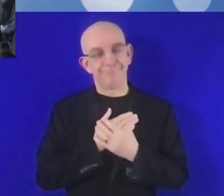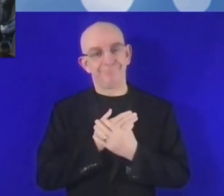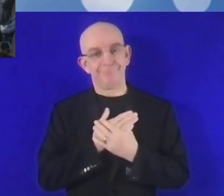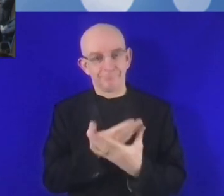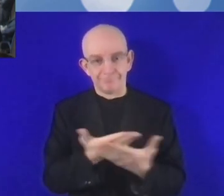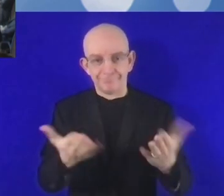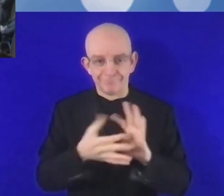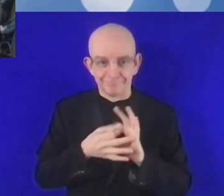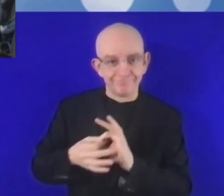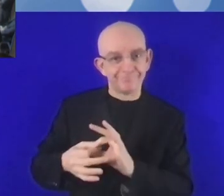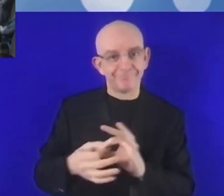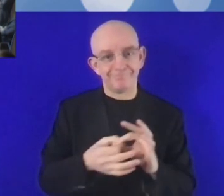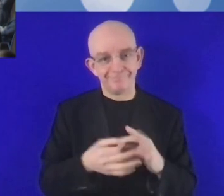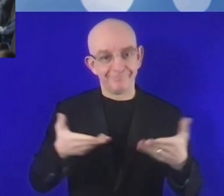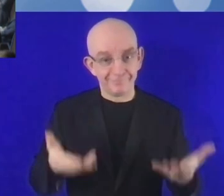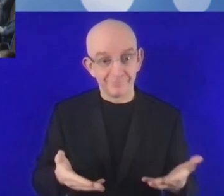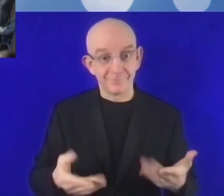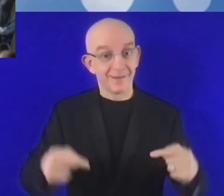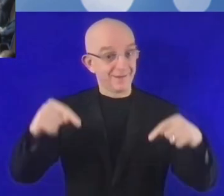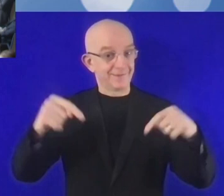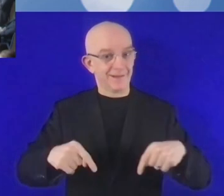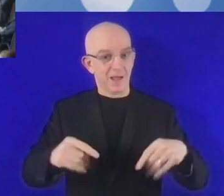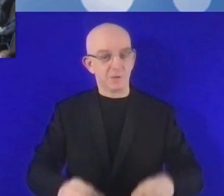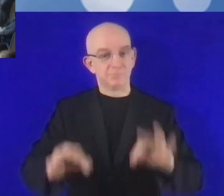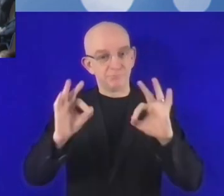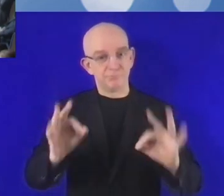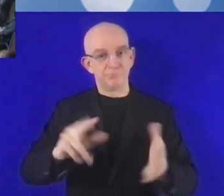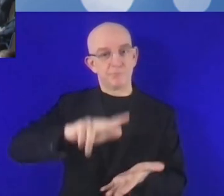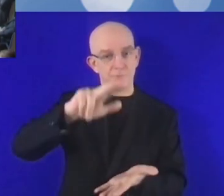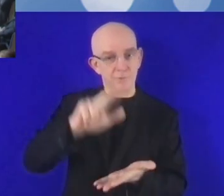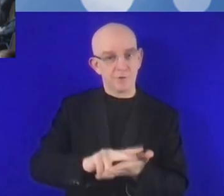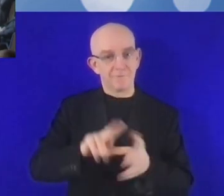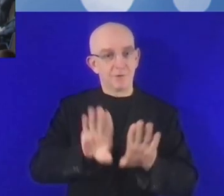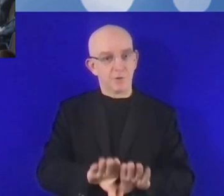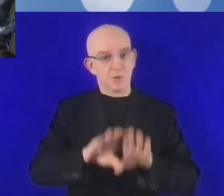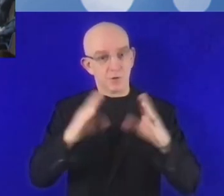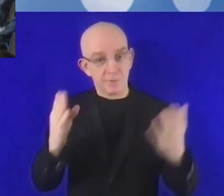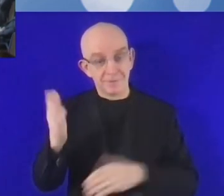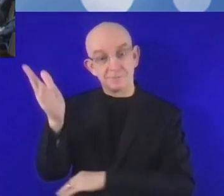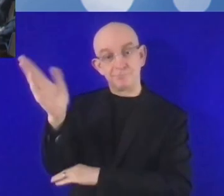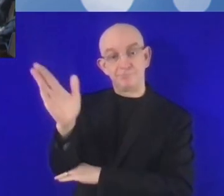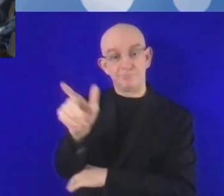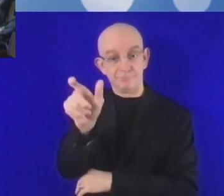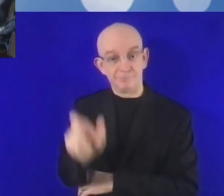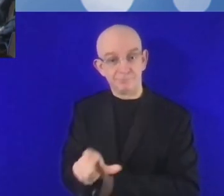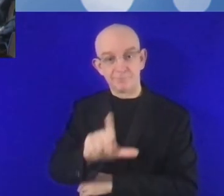уважаемые дамы и господа, стоит здесь присутствовать с нами. И время